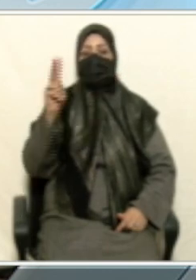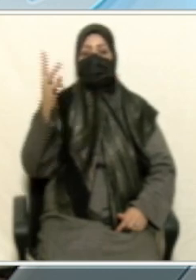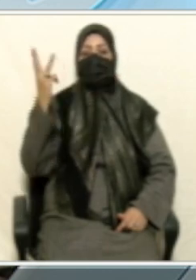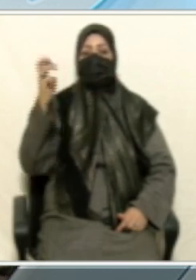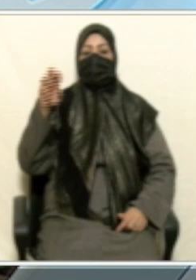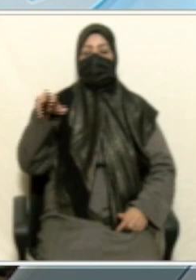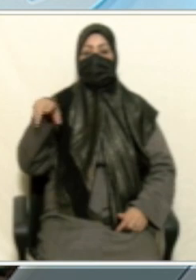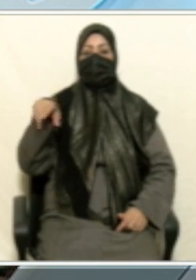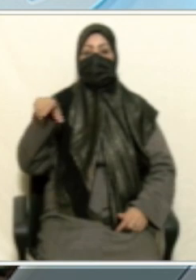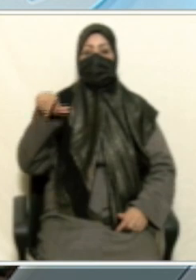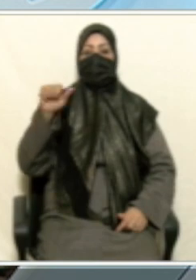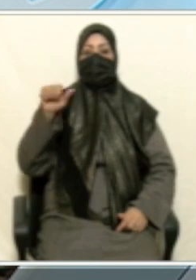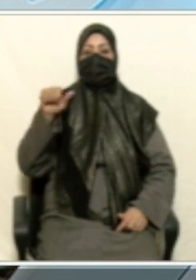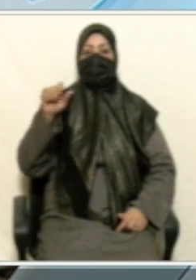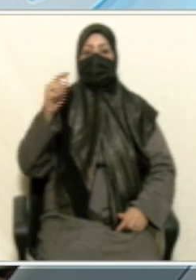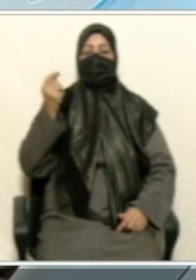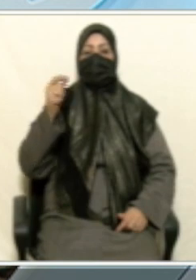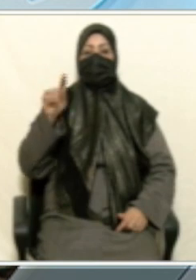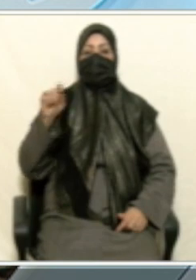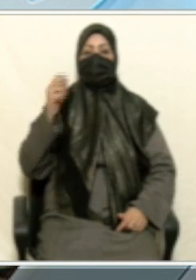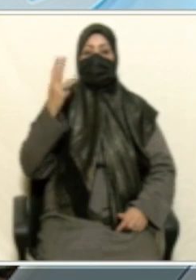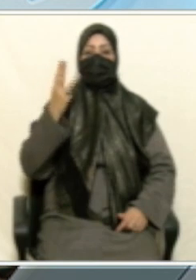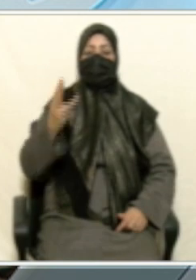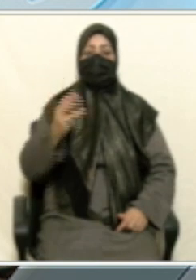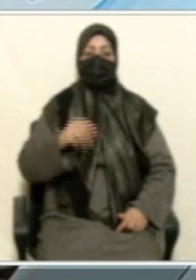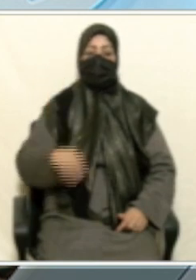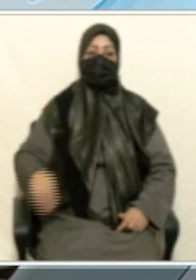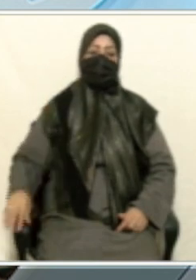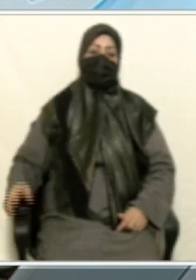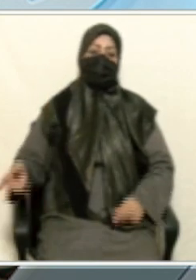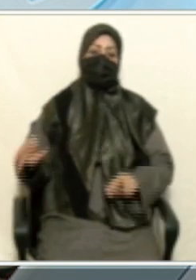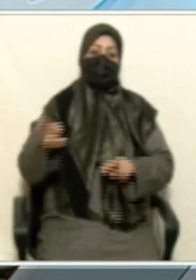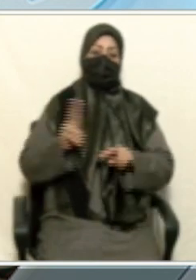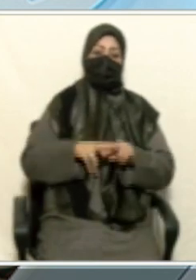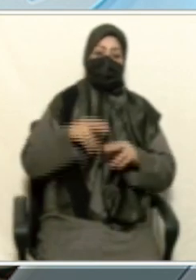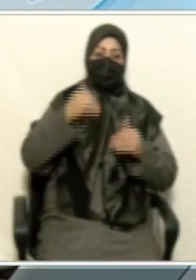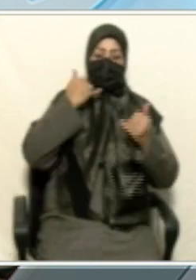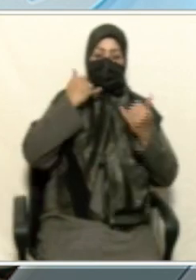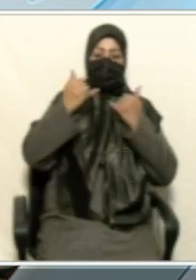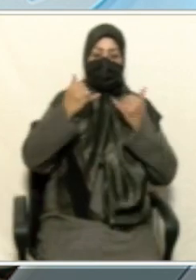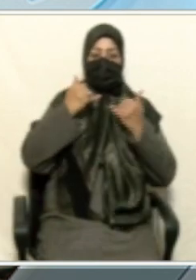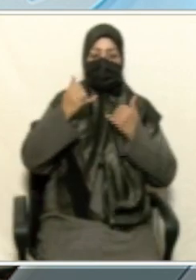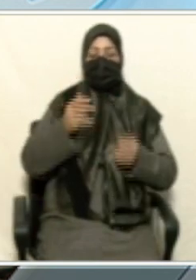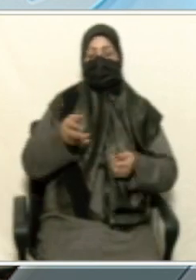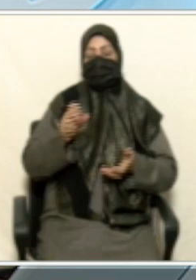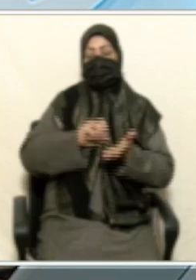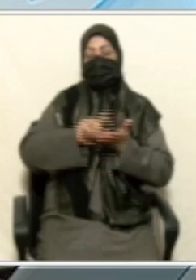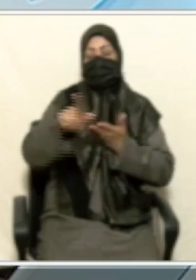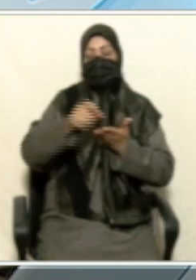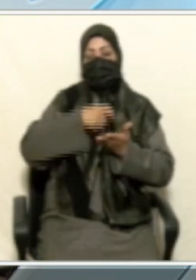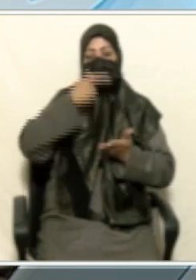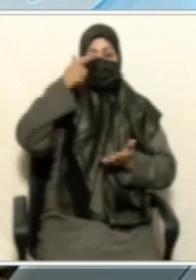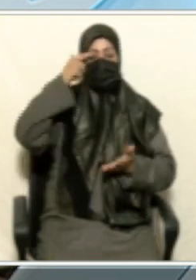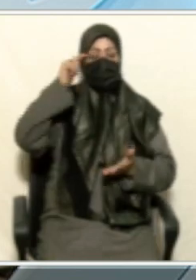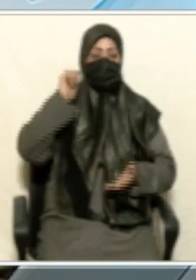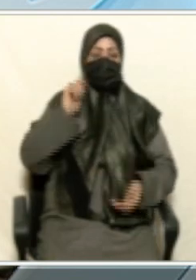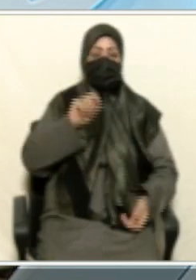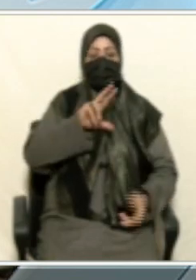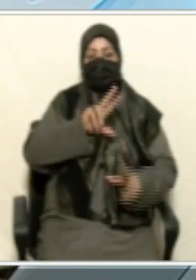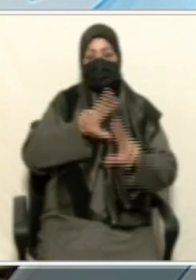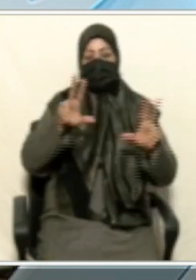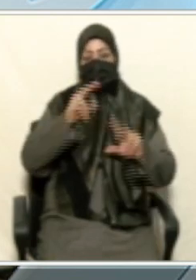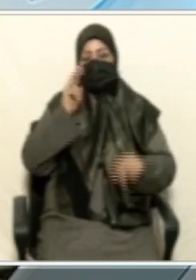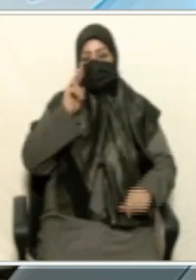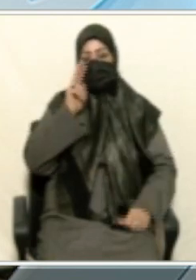021-360-0101 021-360-0102 021-360-0103. كما يمكنكم الاتصال بنا أو مراسلتنا عبر الفايبر على الأرقام الظاهرة أسفل الشاشة. كما يمكنكم